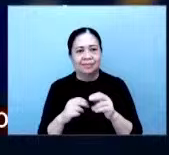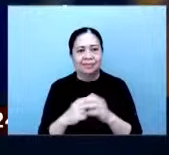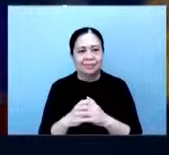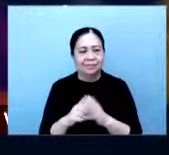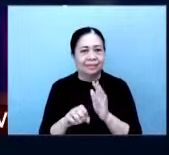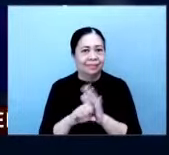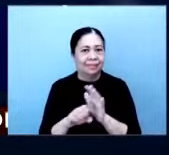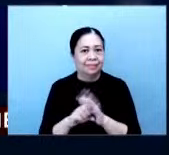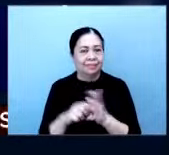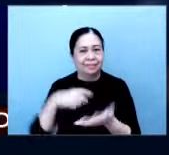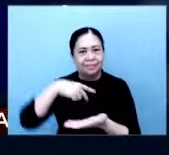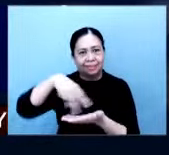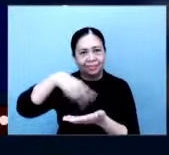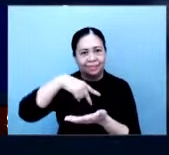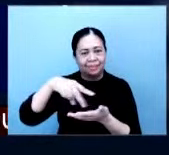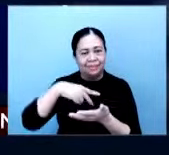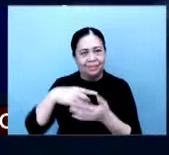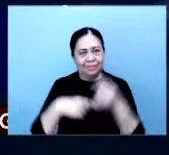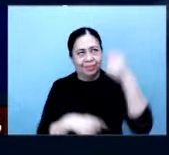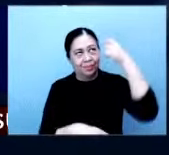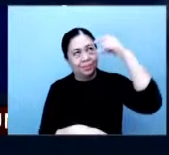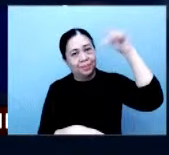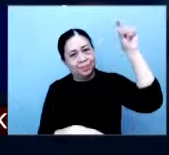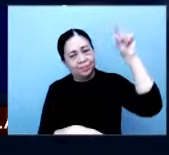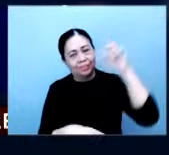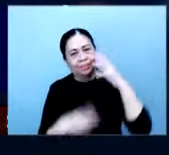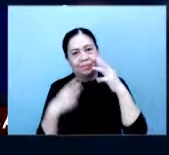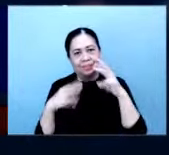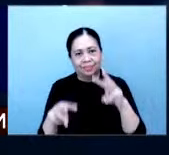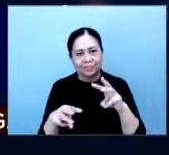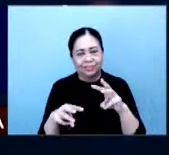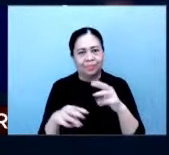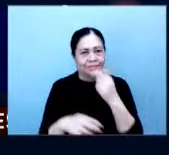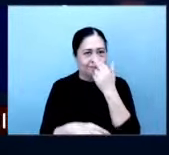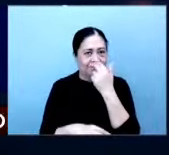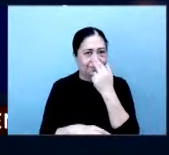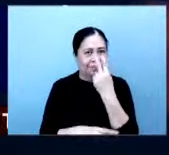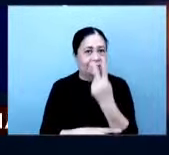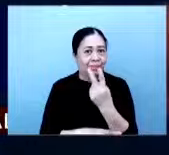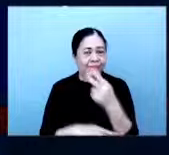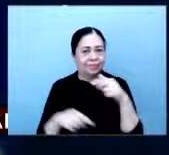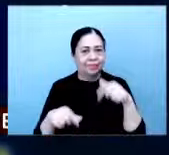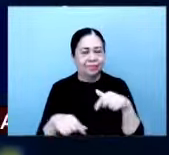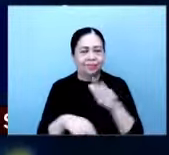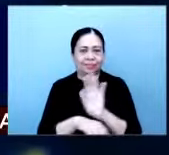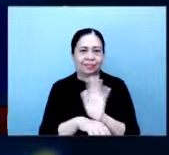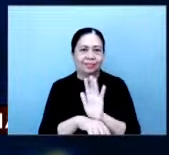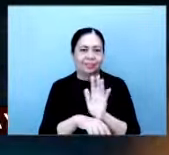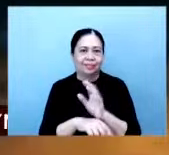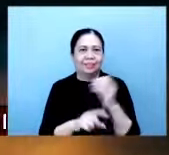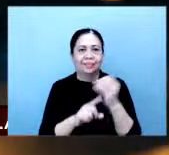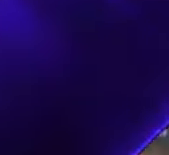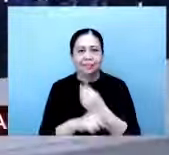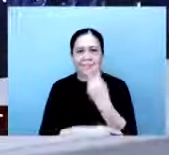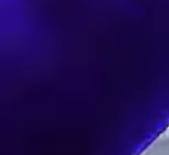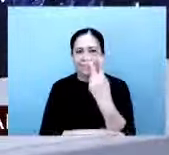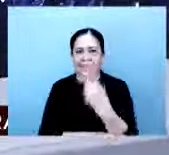pagsasayaw nila under the moonlight mapapanood na ang Joker 2 sa ating mga sinihan sa October